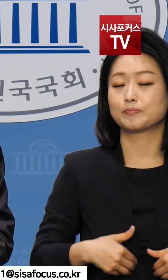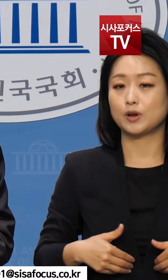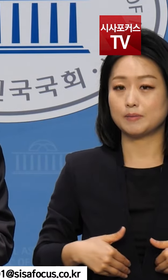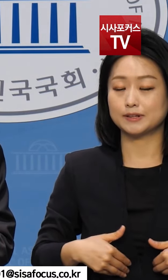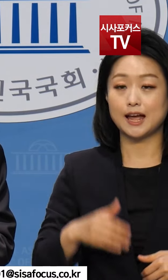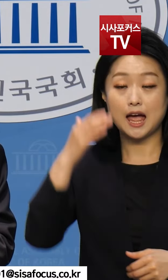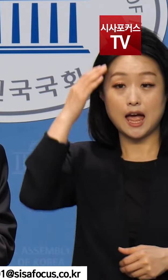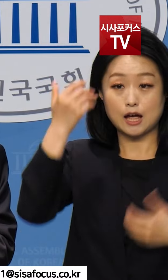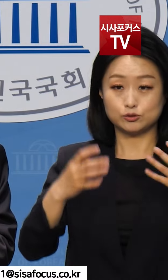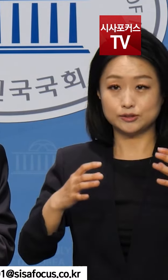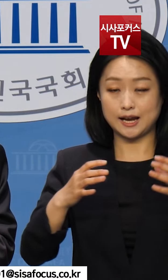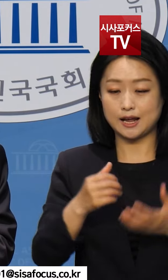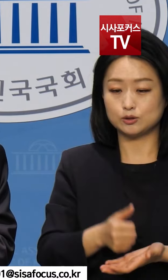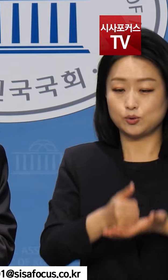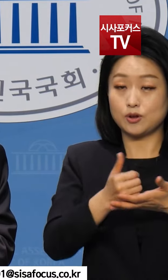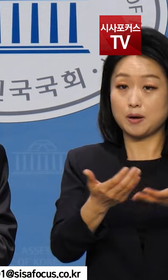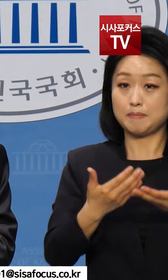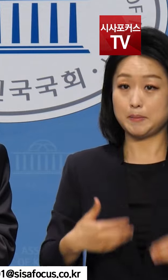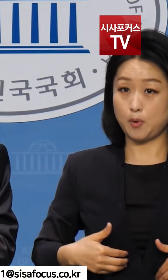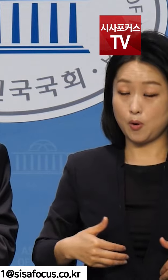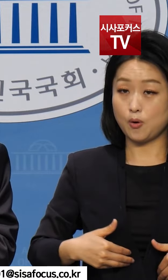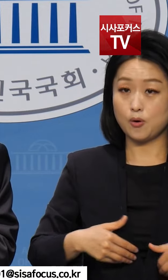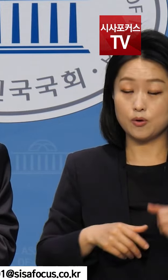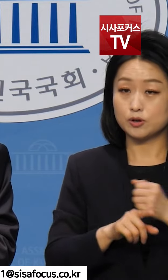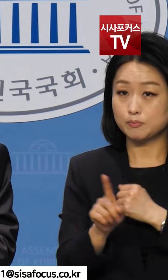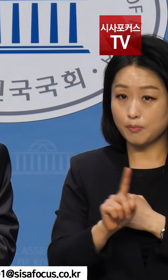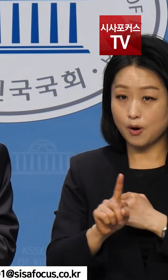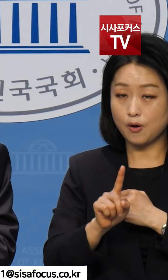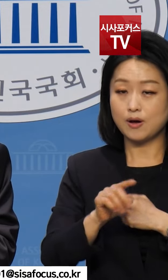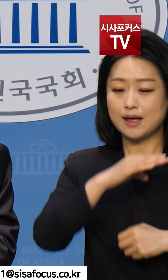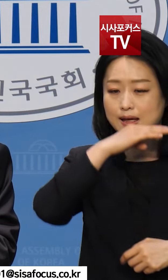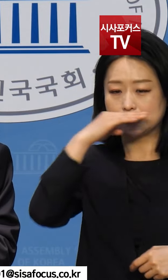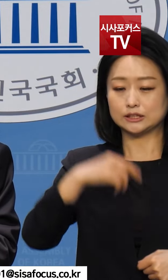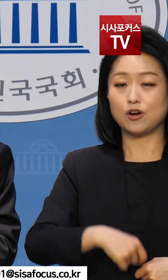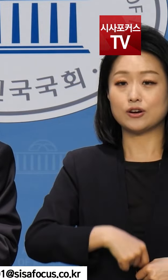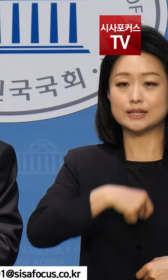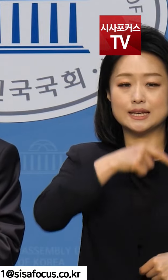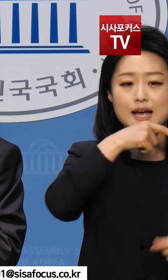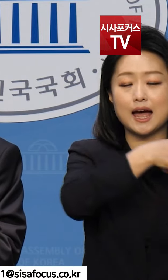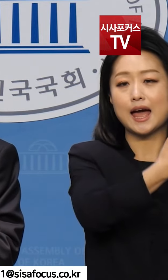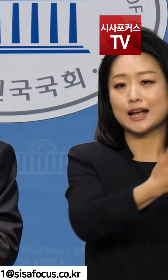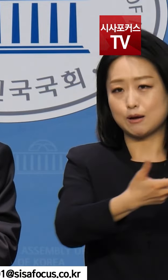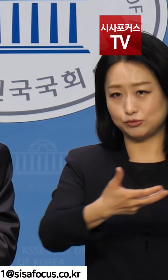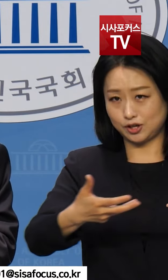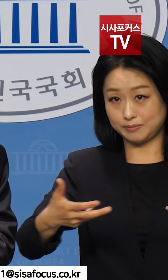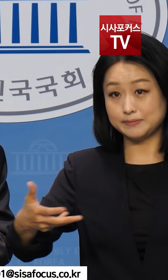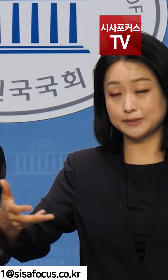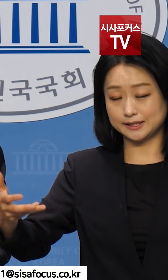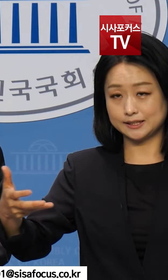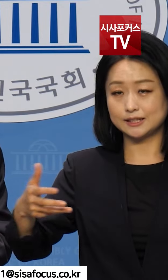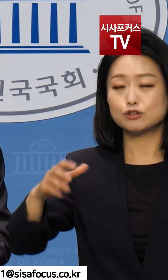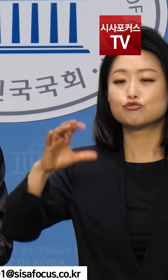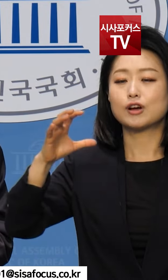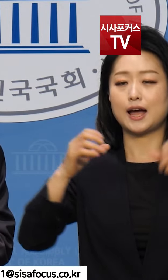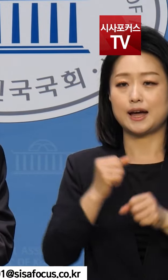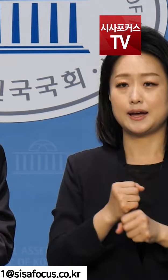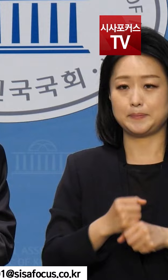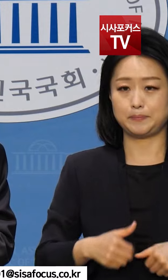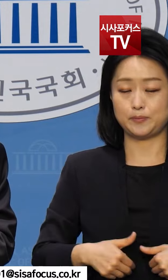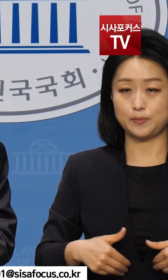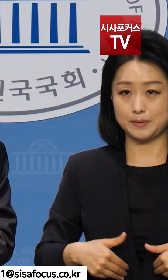우리나라가 존경받는 나라가 되려면 무엇보다도 정의가 강물처럼 흐르는 국가가 되어야 합니다.